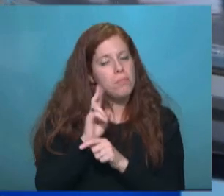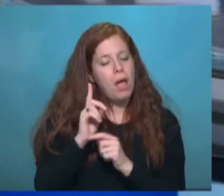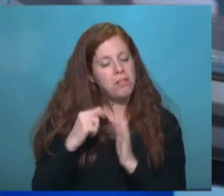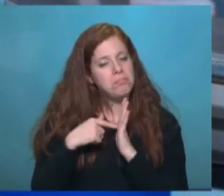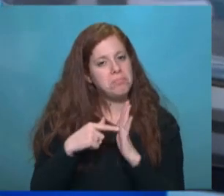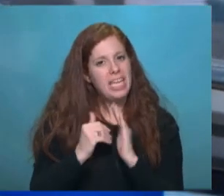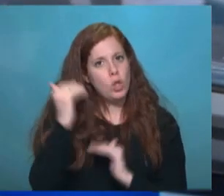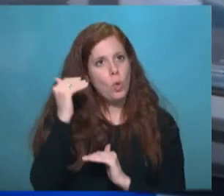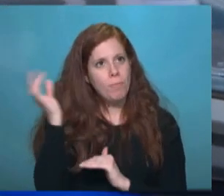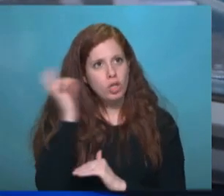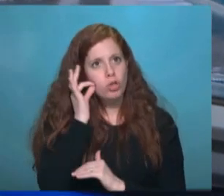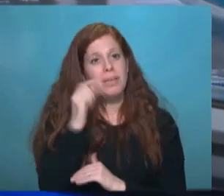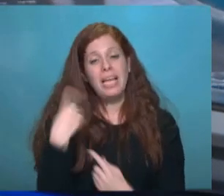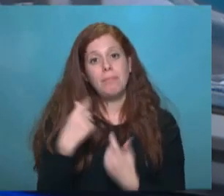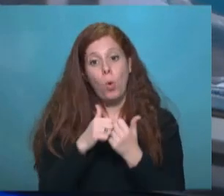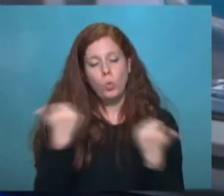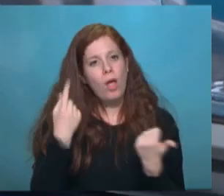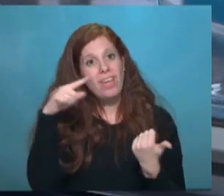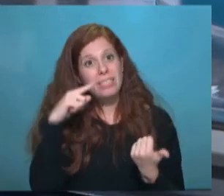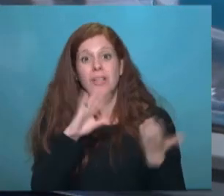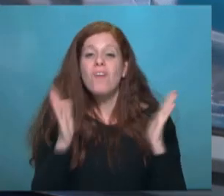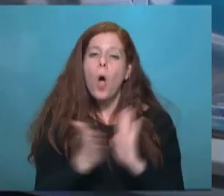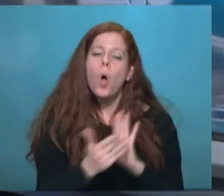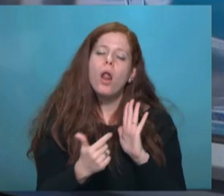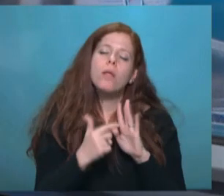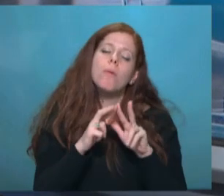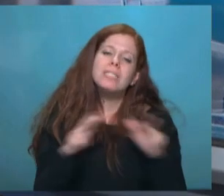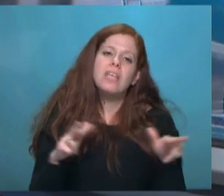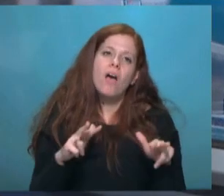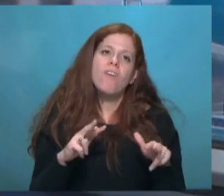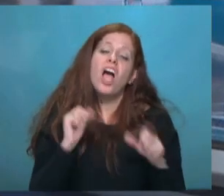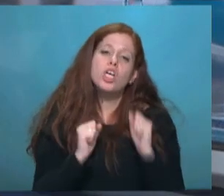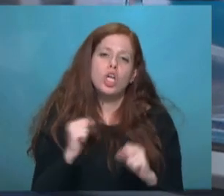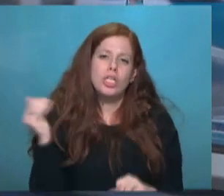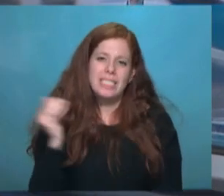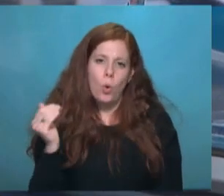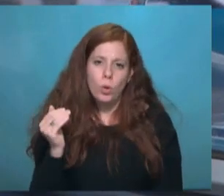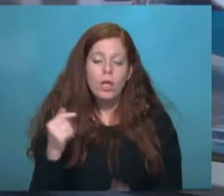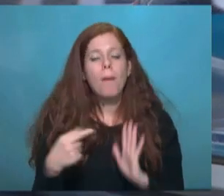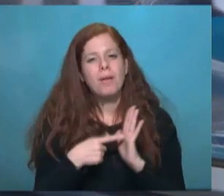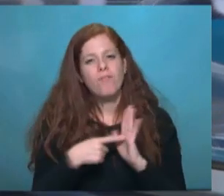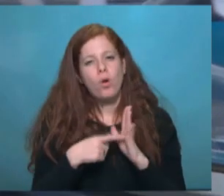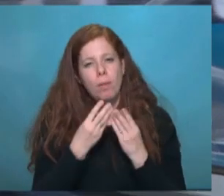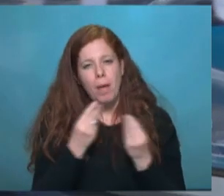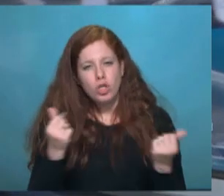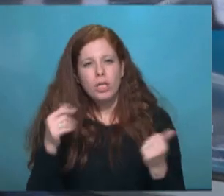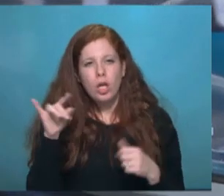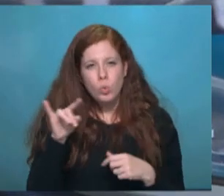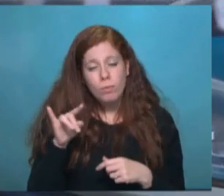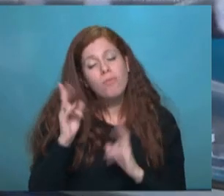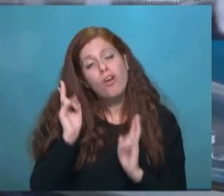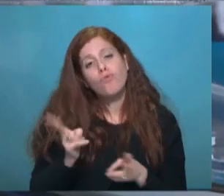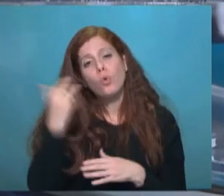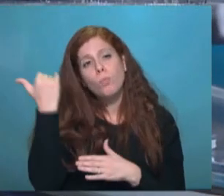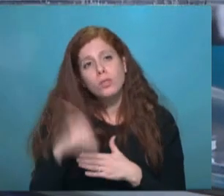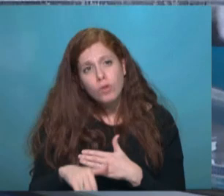עצמה גרושה ויזמית. וכל זה על רקע המצב הדיפלומטי הקשה של סעודיה, בעקבות פרשת חשוקג'י והאפשרות שבסופו של